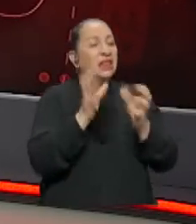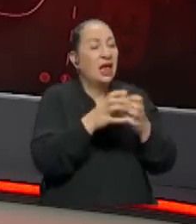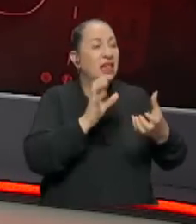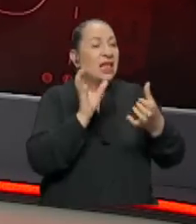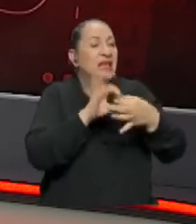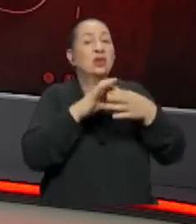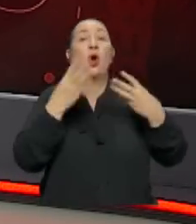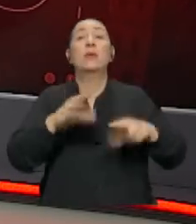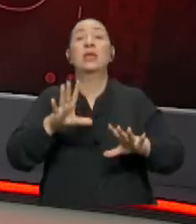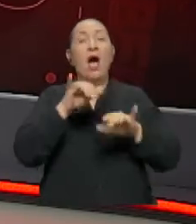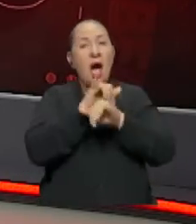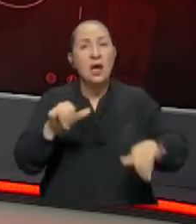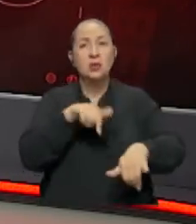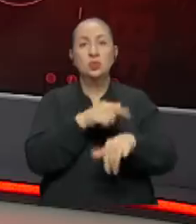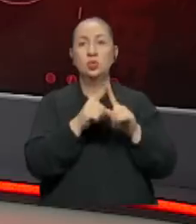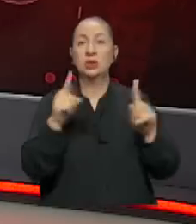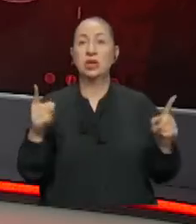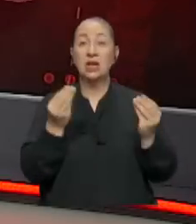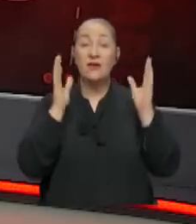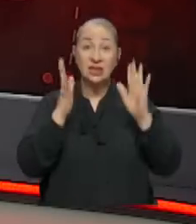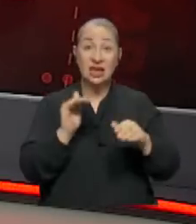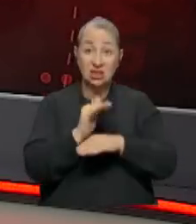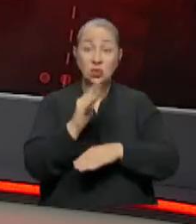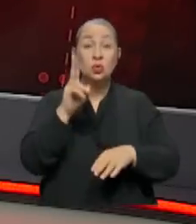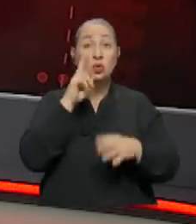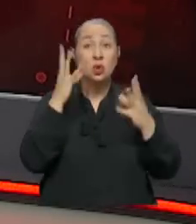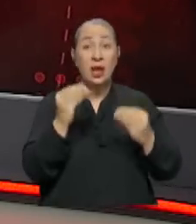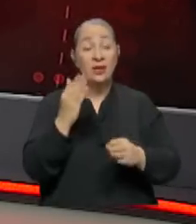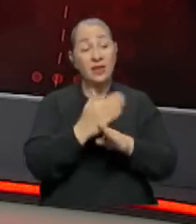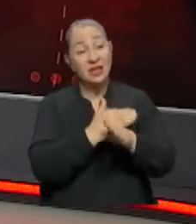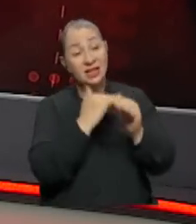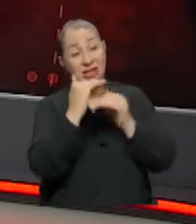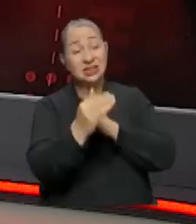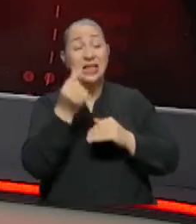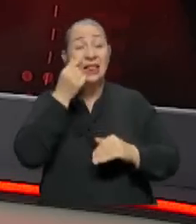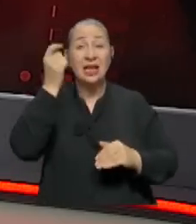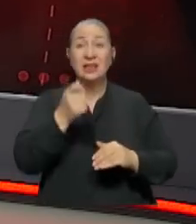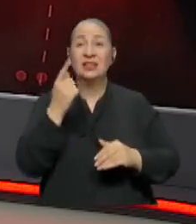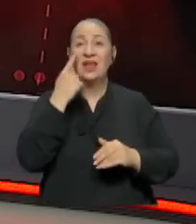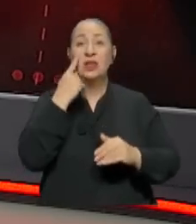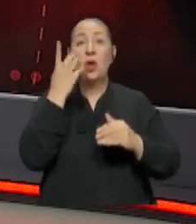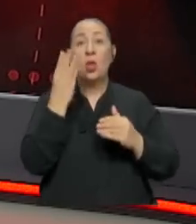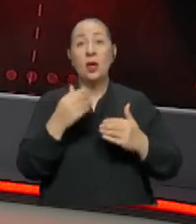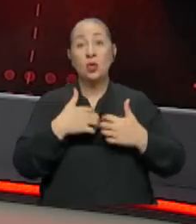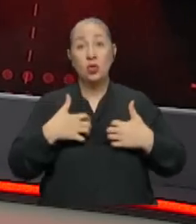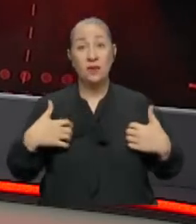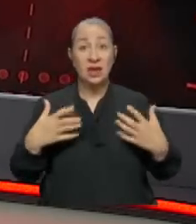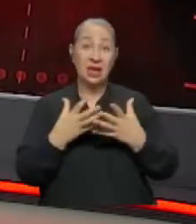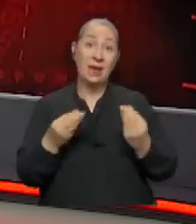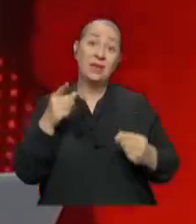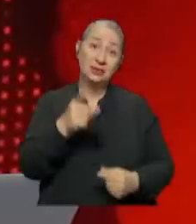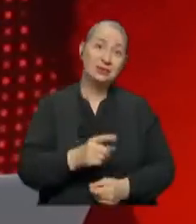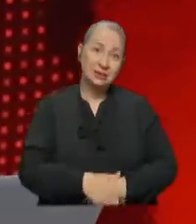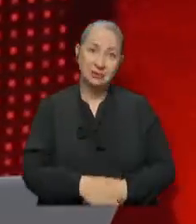kişiler olmadan aynı süreçler daha çok yaşanır. Sonuç olarak da vatandaşın bizzat devlete olan güvenini